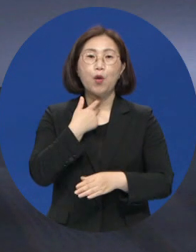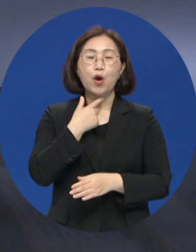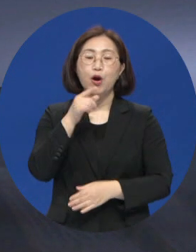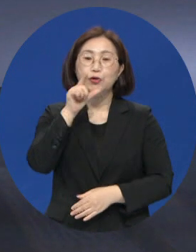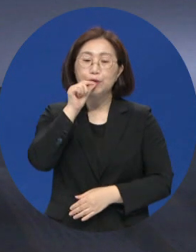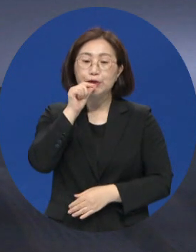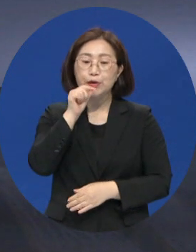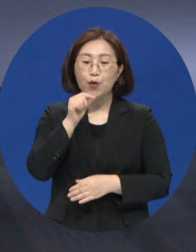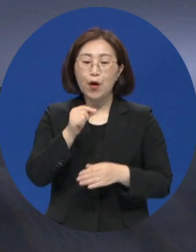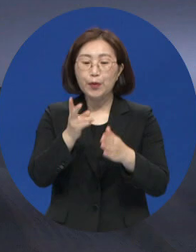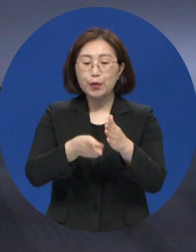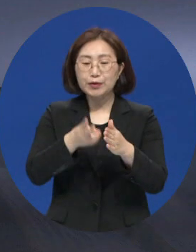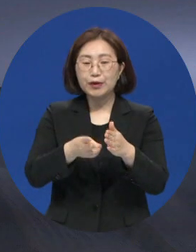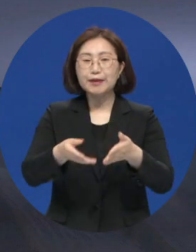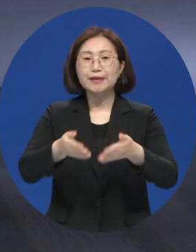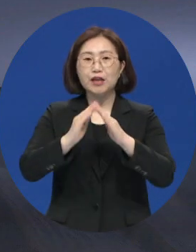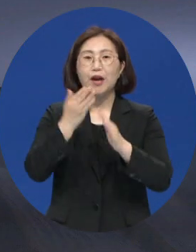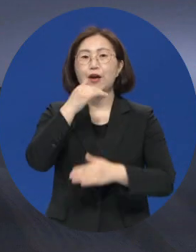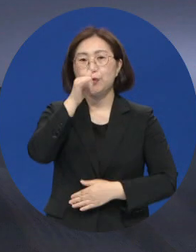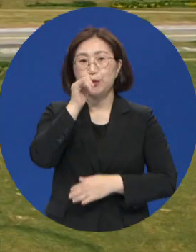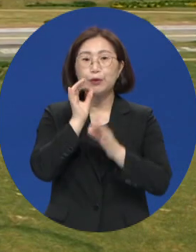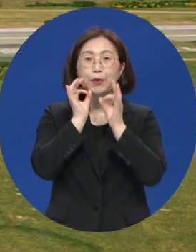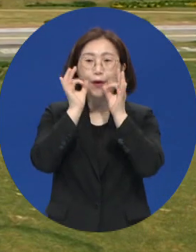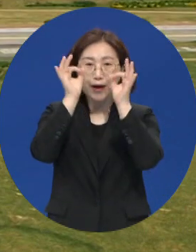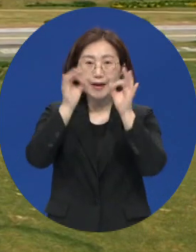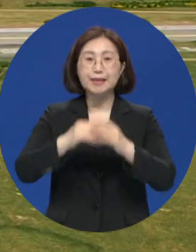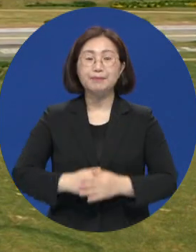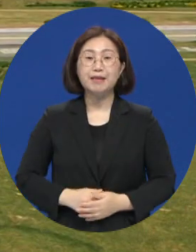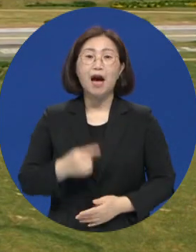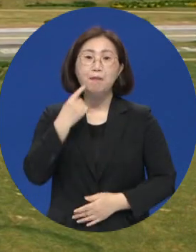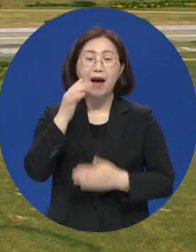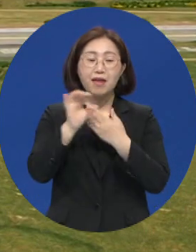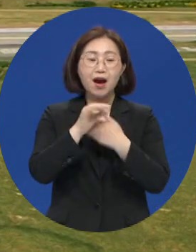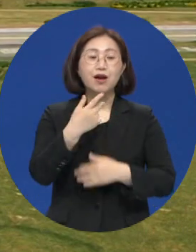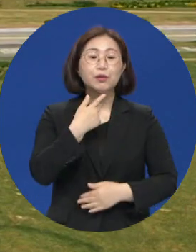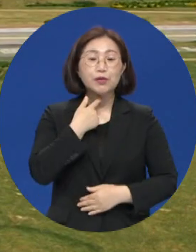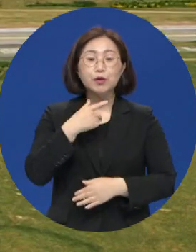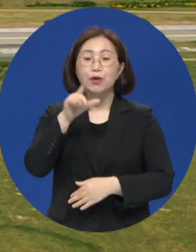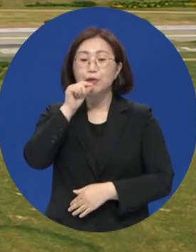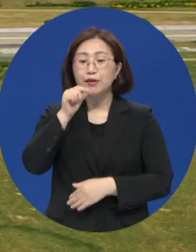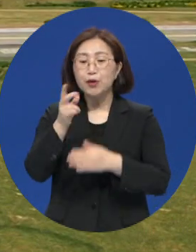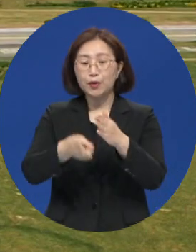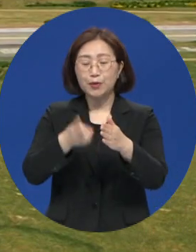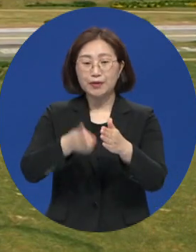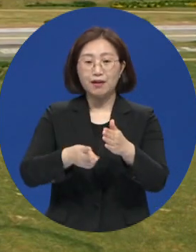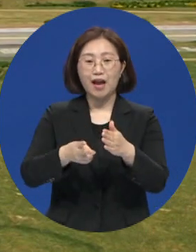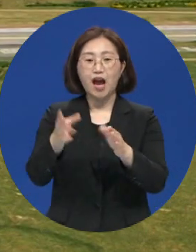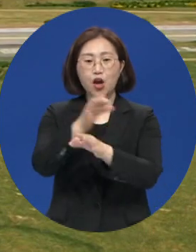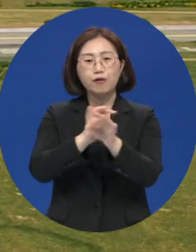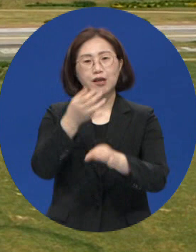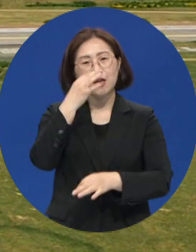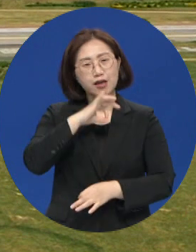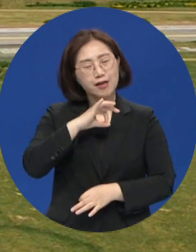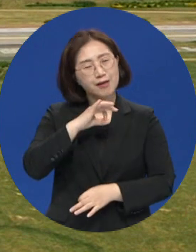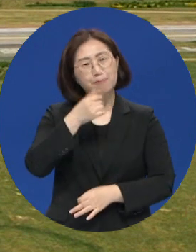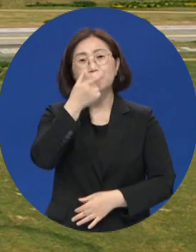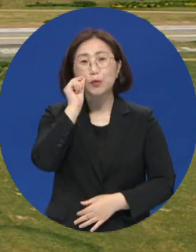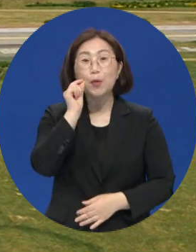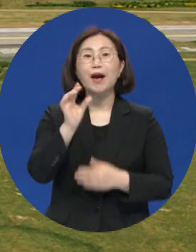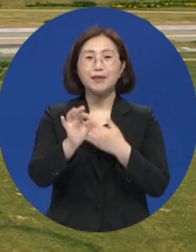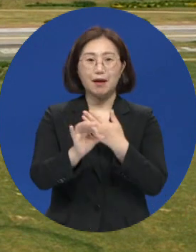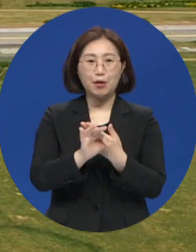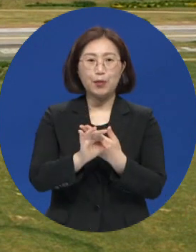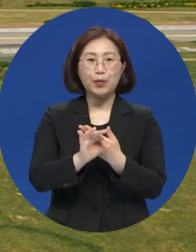실현될 수 있도록 하겠습니다 만약 보령 교 치 원 노선에 경제성이 확보되지 않는다면